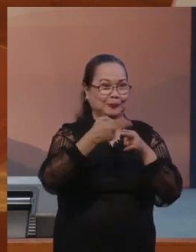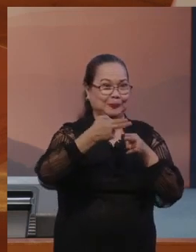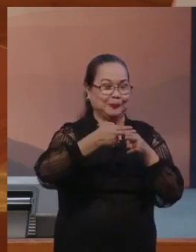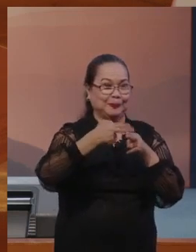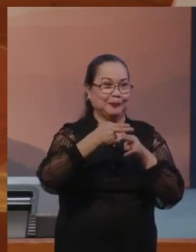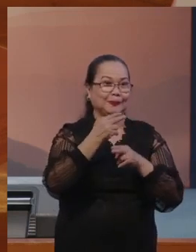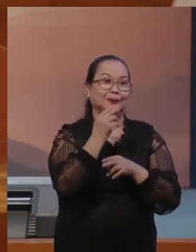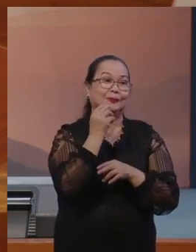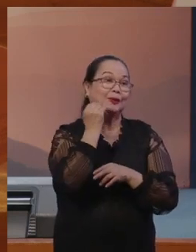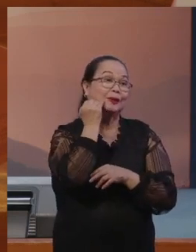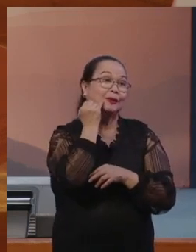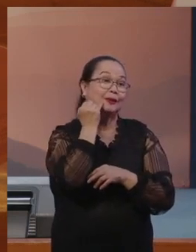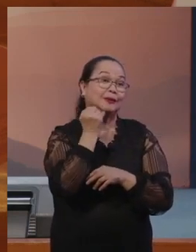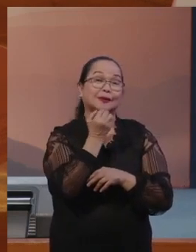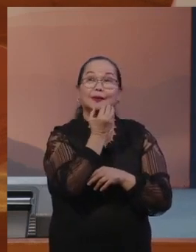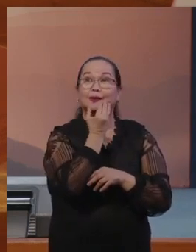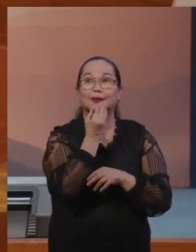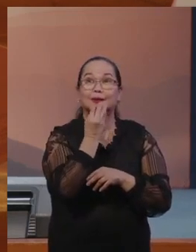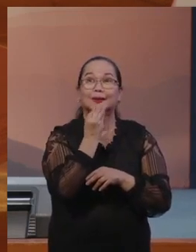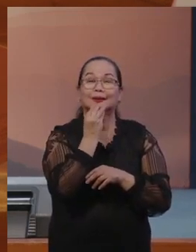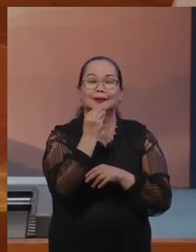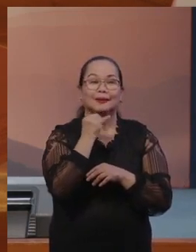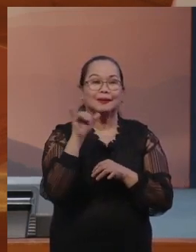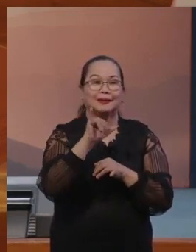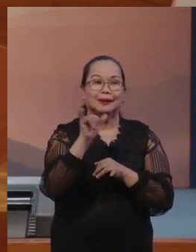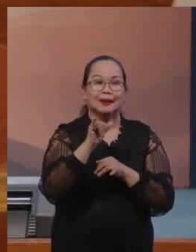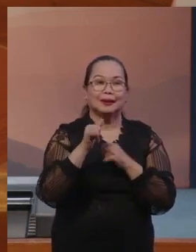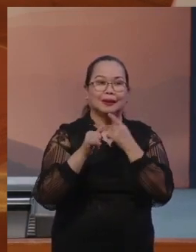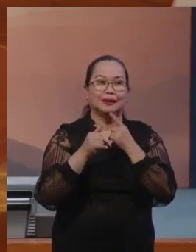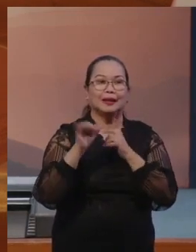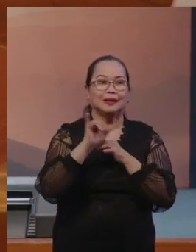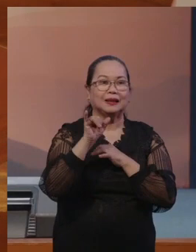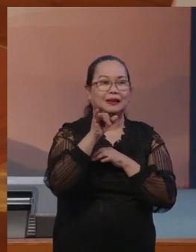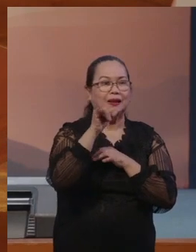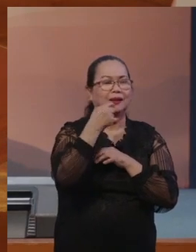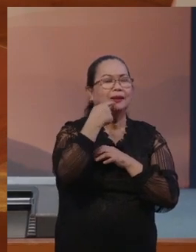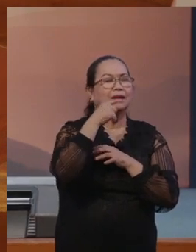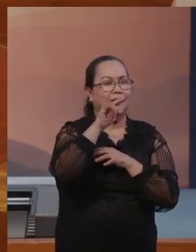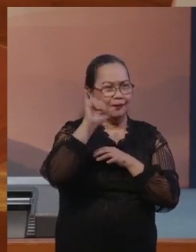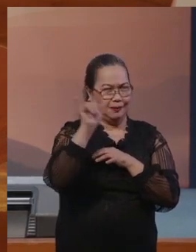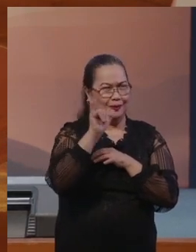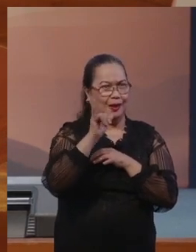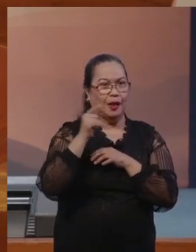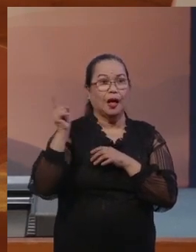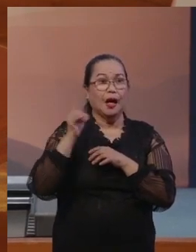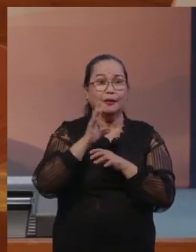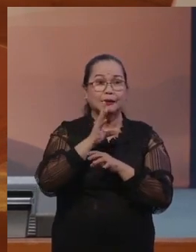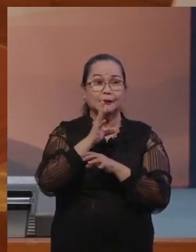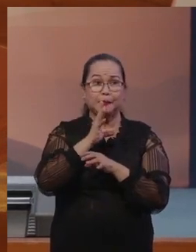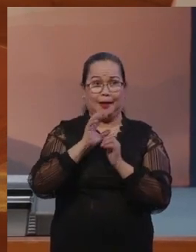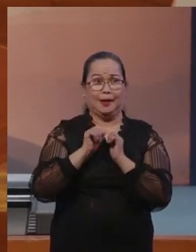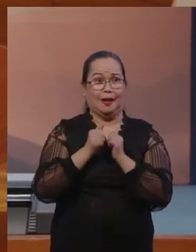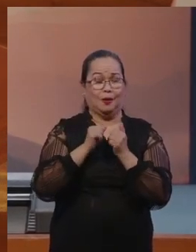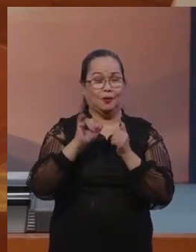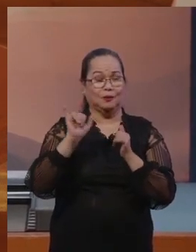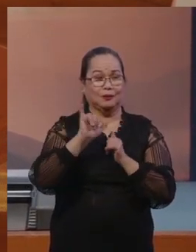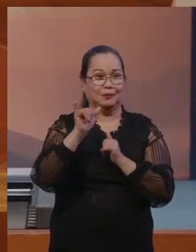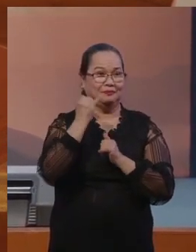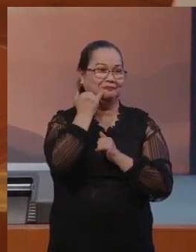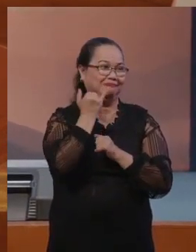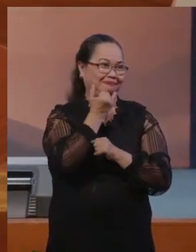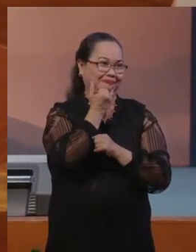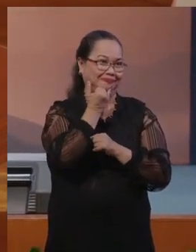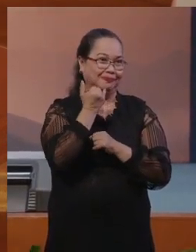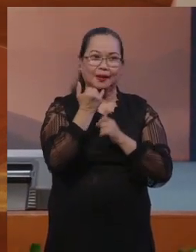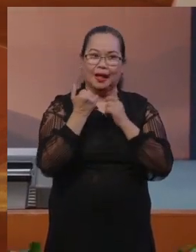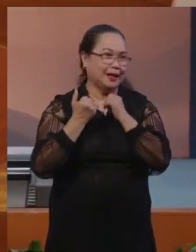Hebrew po, parang V yung ending, Rahav. Ganun po ang pronunciation. Ang ibig po sabihin